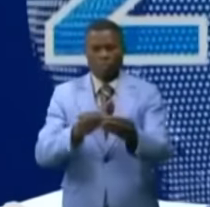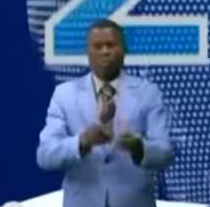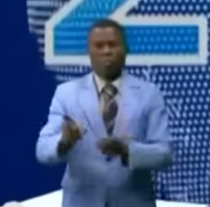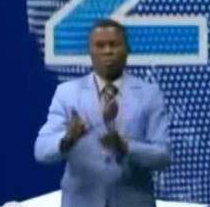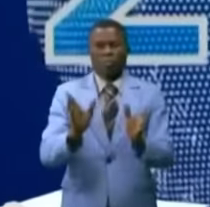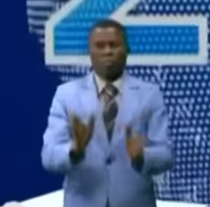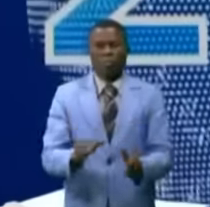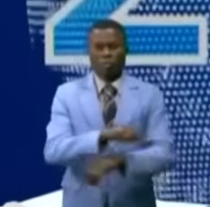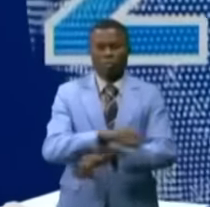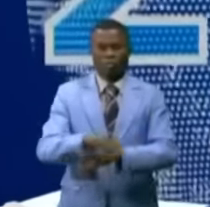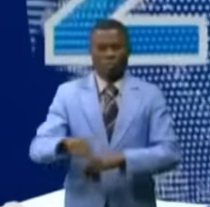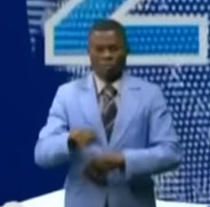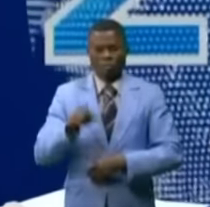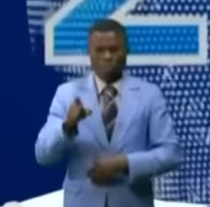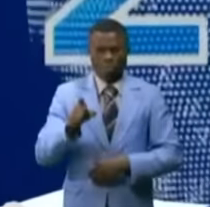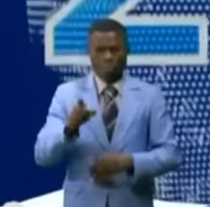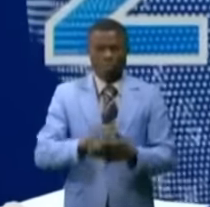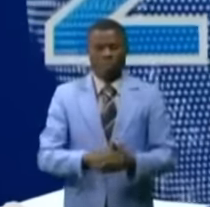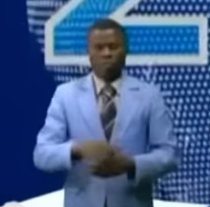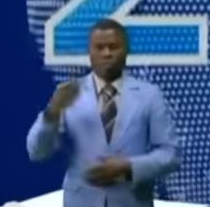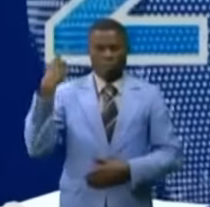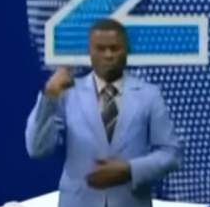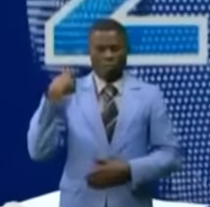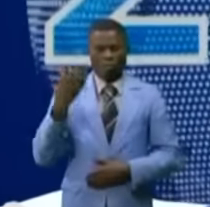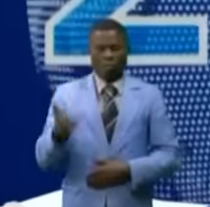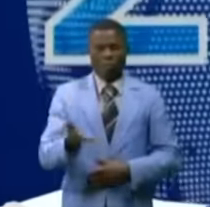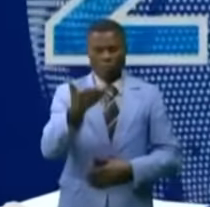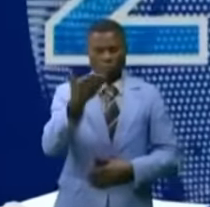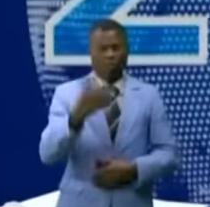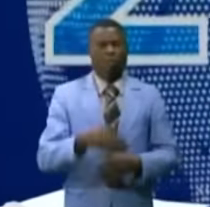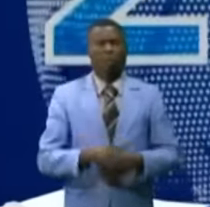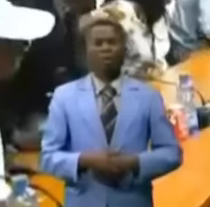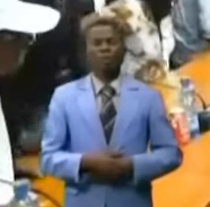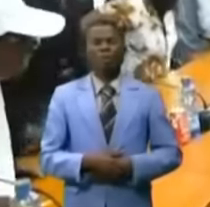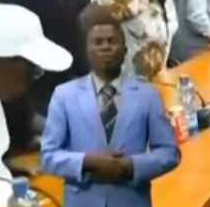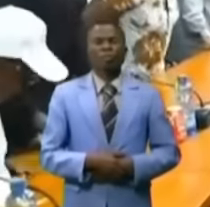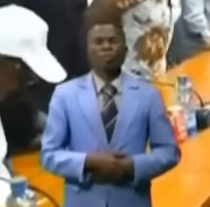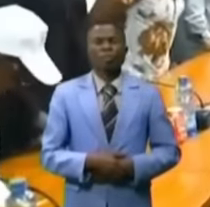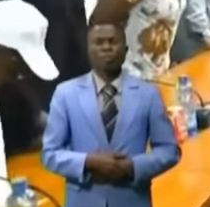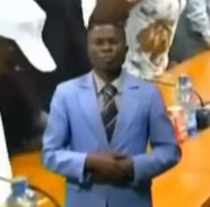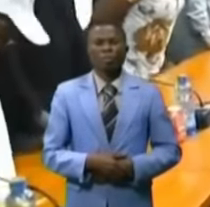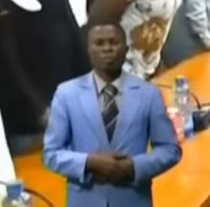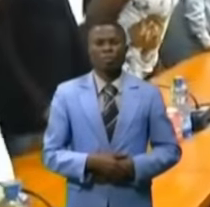cabinet Paul Gaspard Ngondonkoy, Janine Kalenga et Marcel Mbenga.